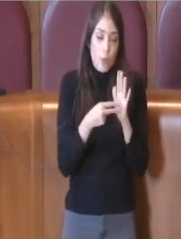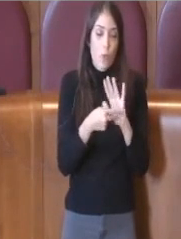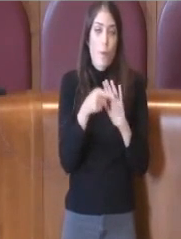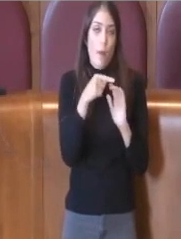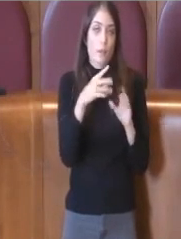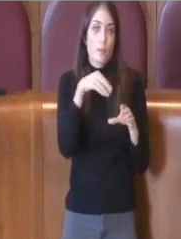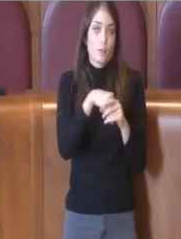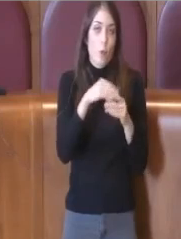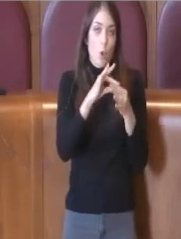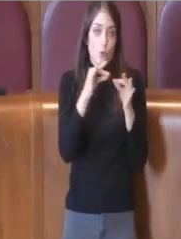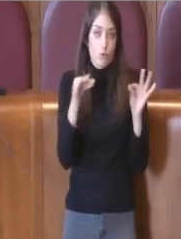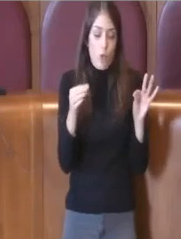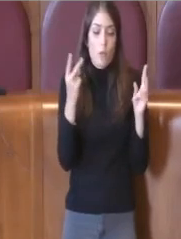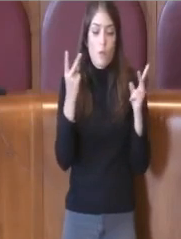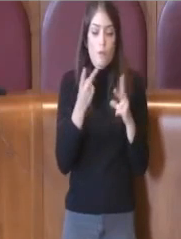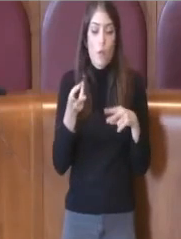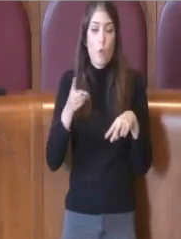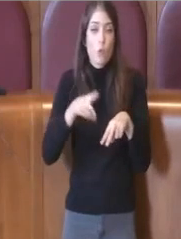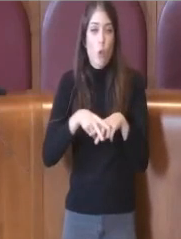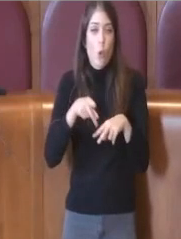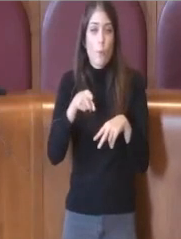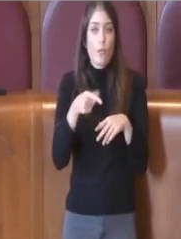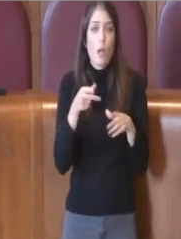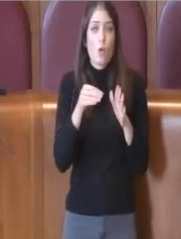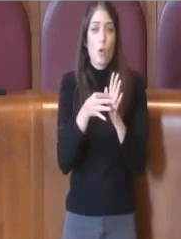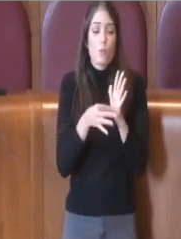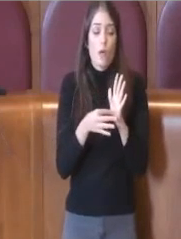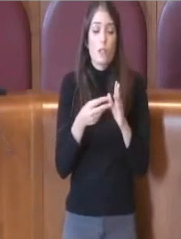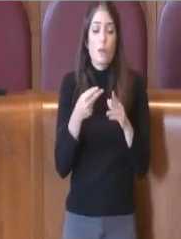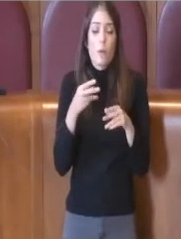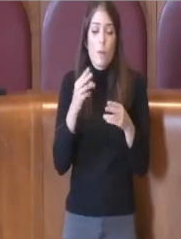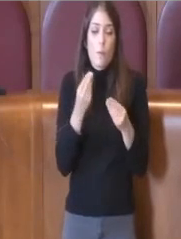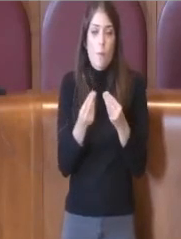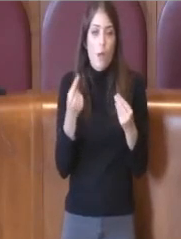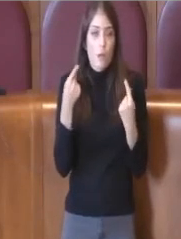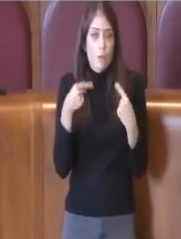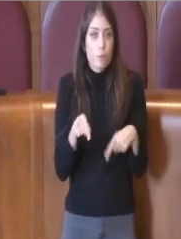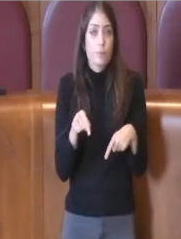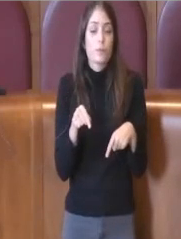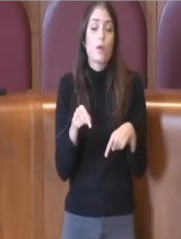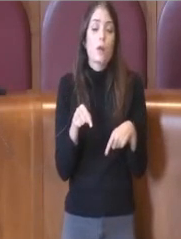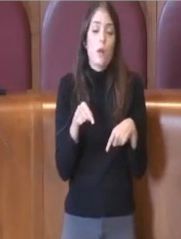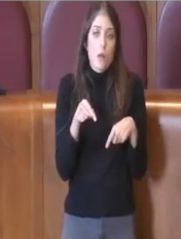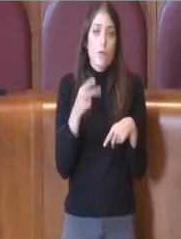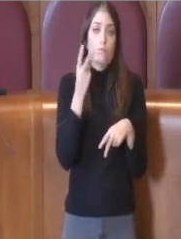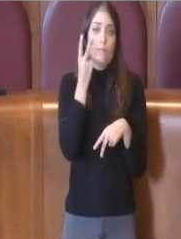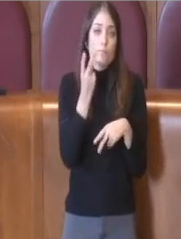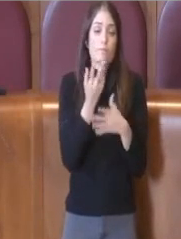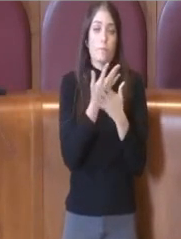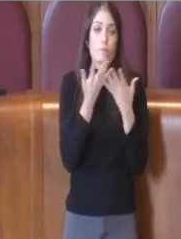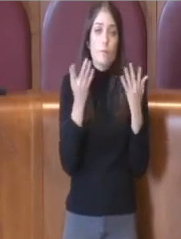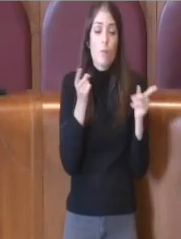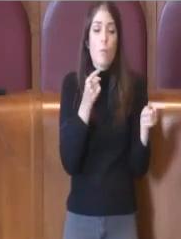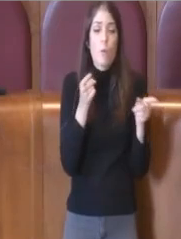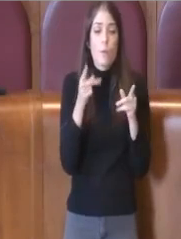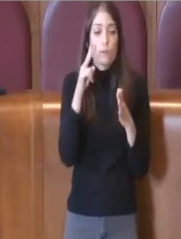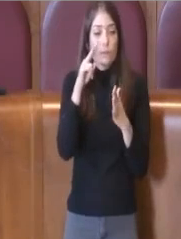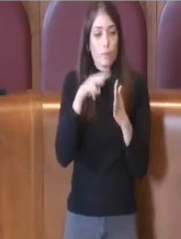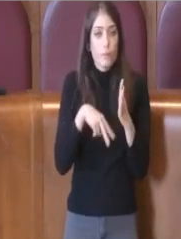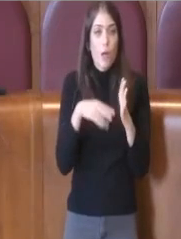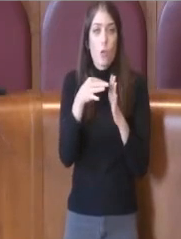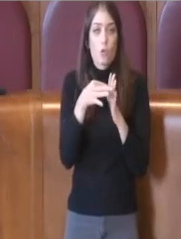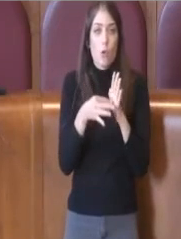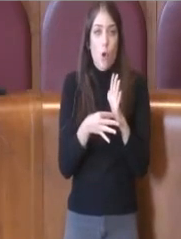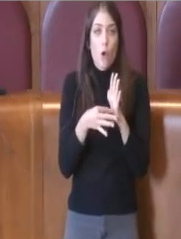questa doppia normativa sui medesimi beni si ravvisa nel momento in cui appunto si vanno a leggere le norme